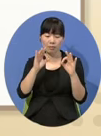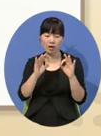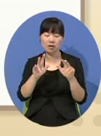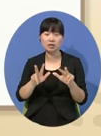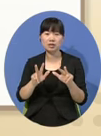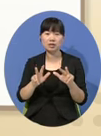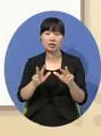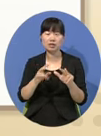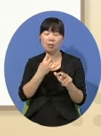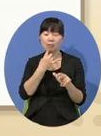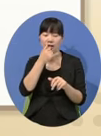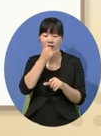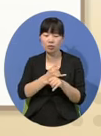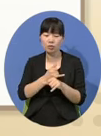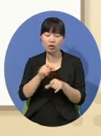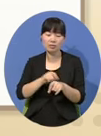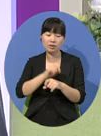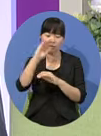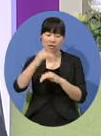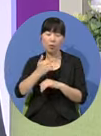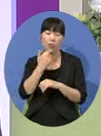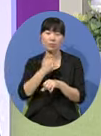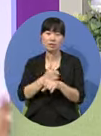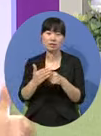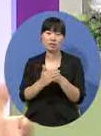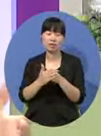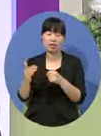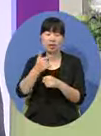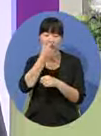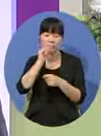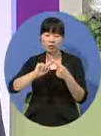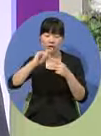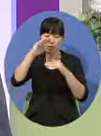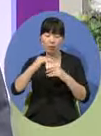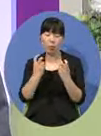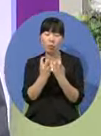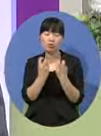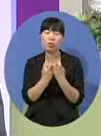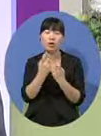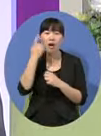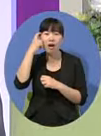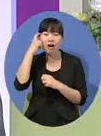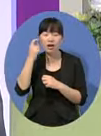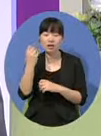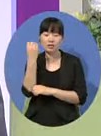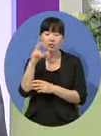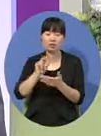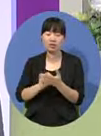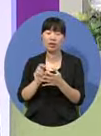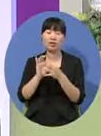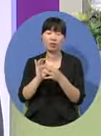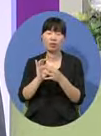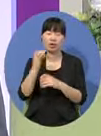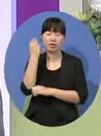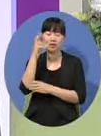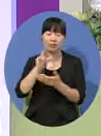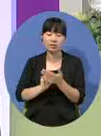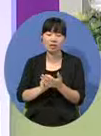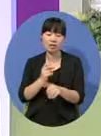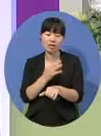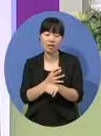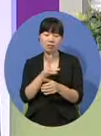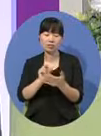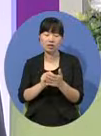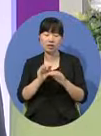사실 그 작품만 있고 별로 내용은 없거든요. 그 부족한 부분은 어디서 메꾸셔야 되냐면은 기출문제를 통해서. 기출문제를 단순히